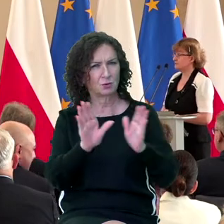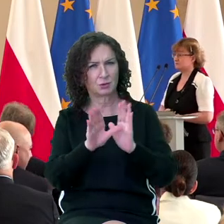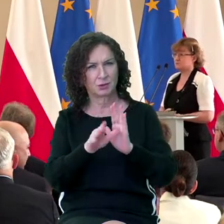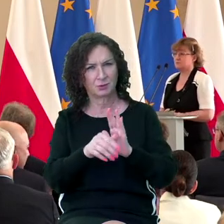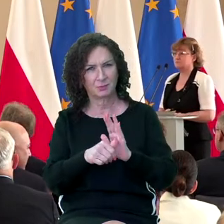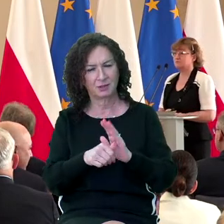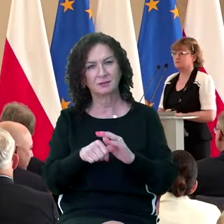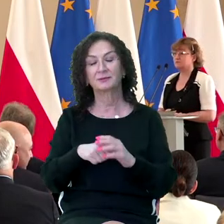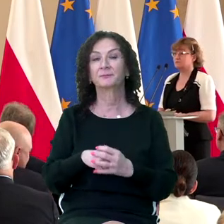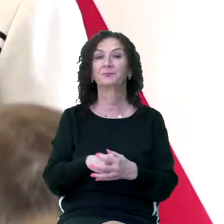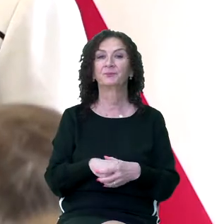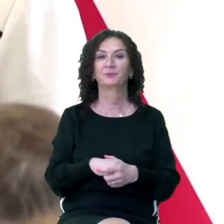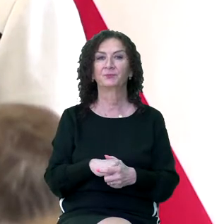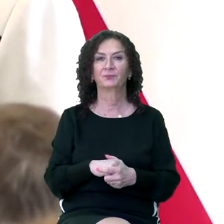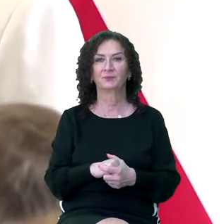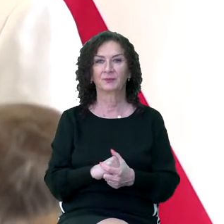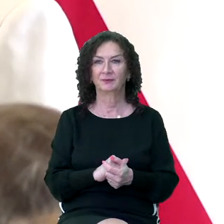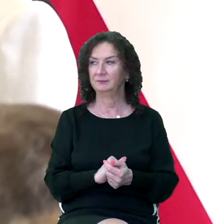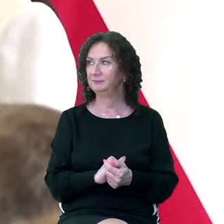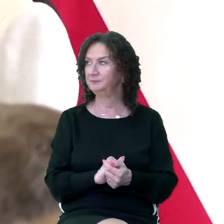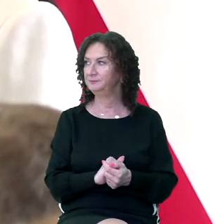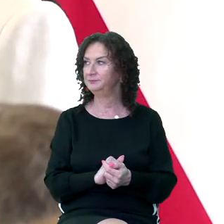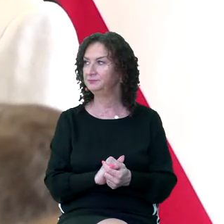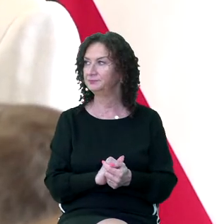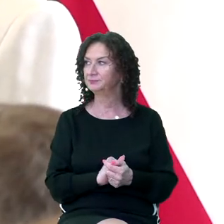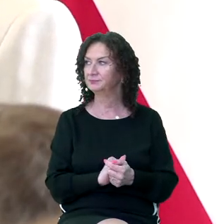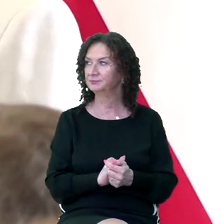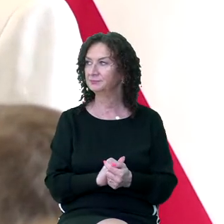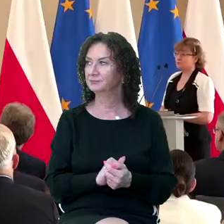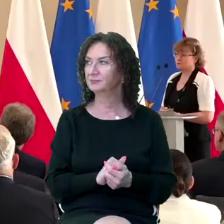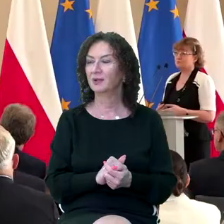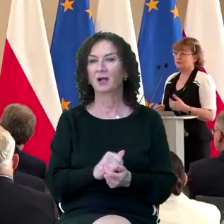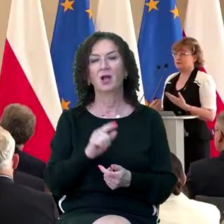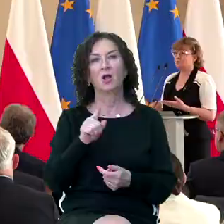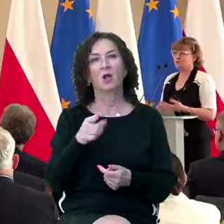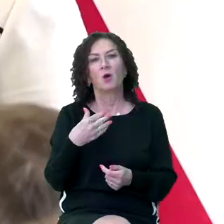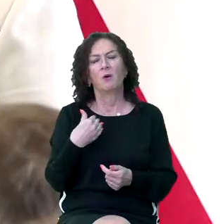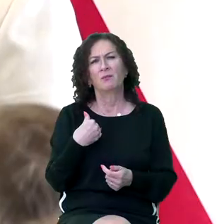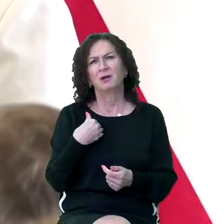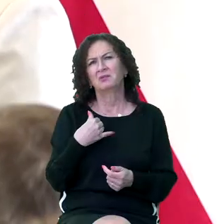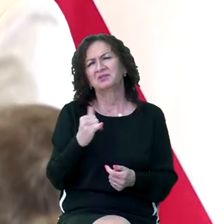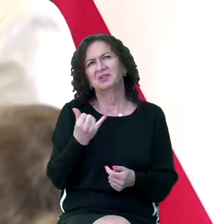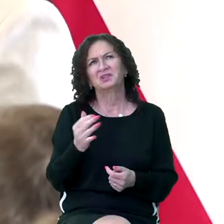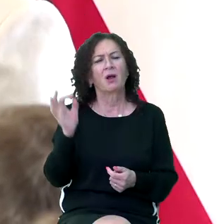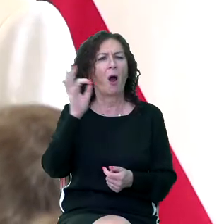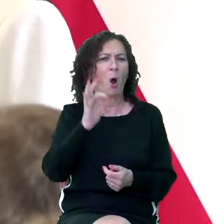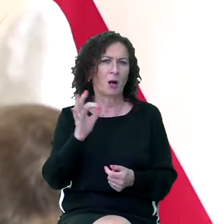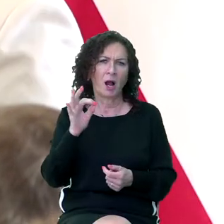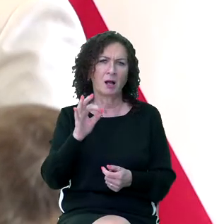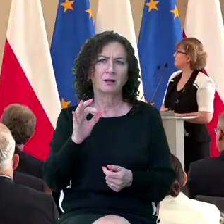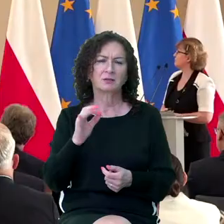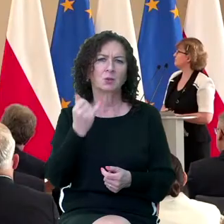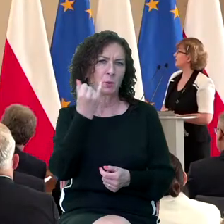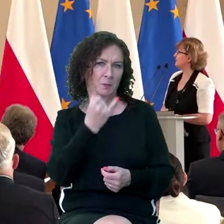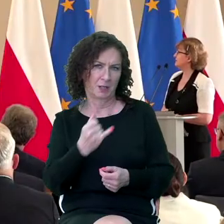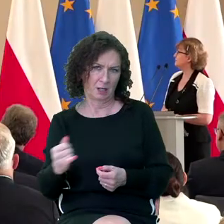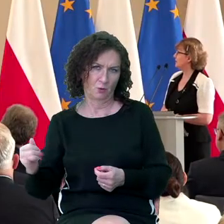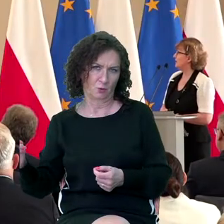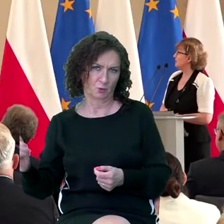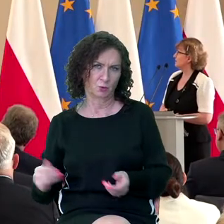Dywiland w dokumentacji. Było to na jakąś okoliczność rocznicową